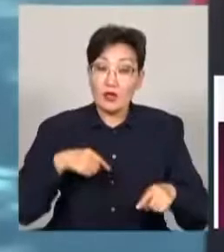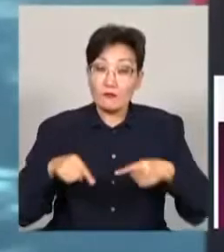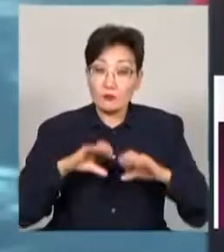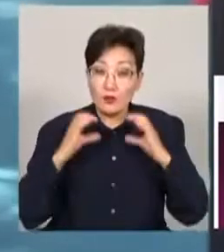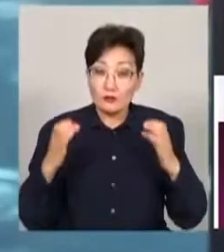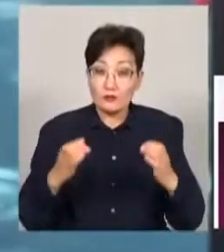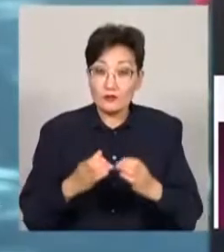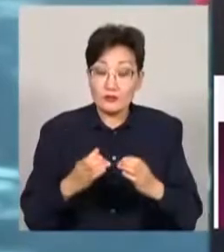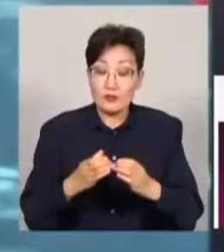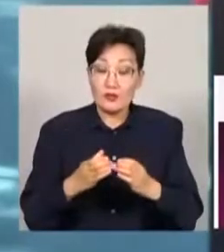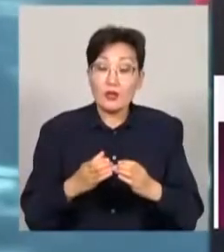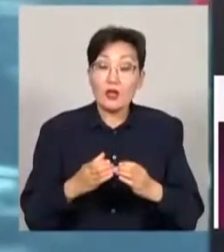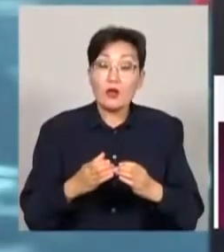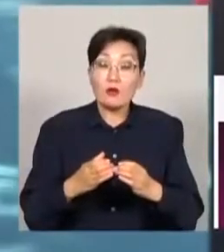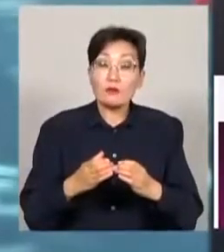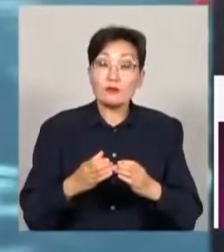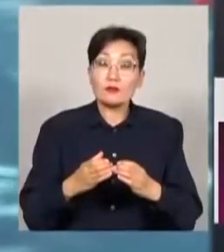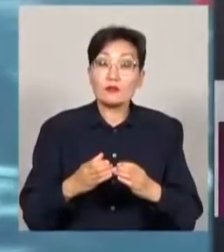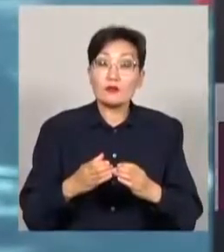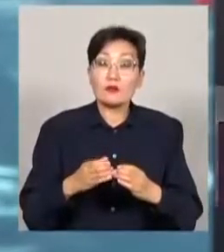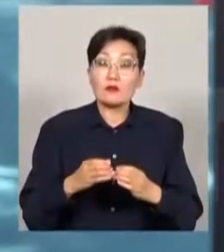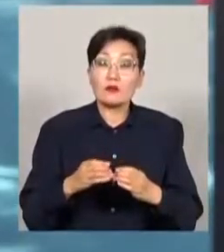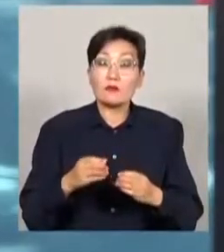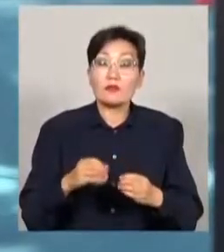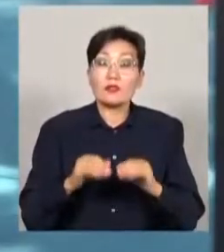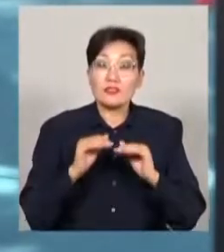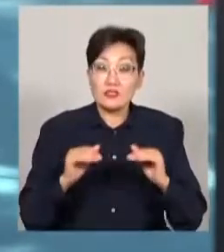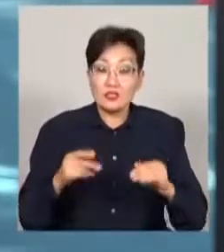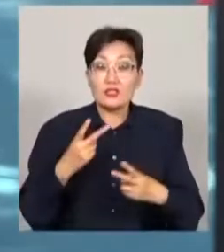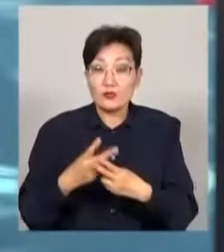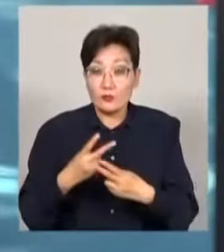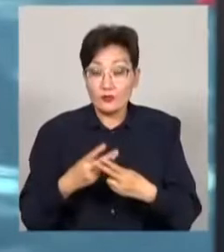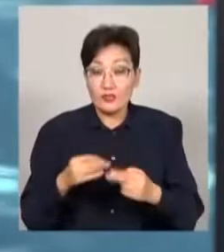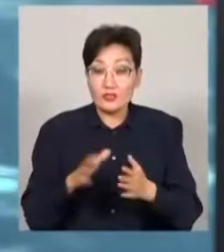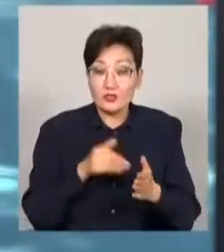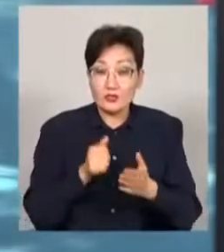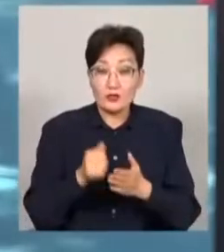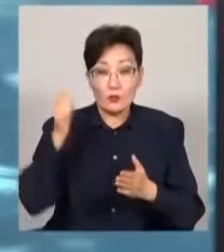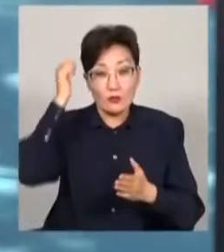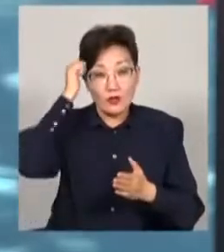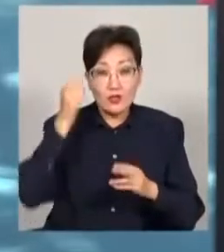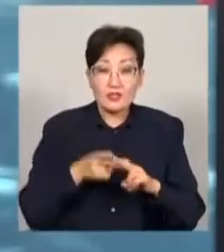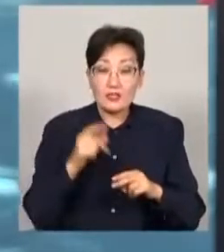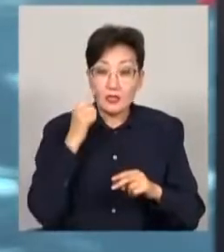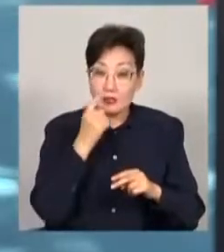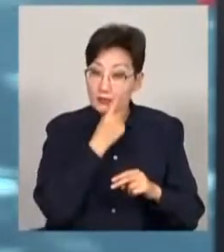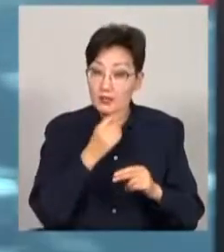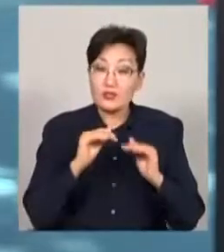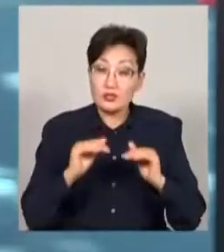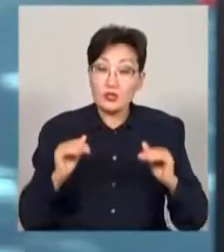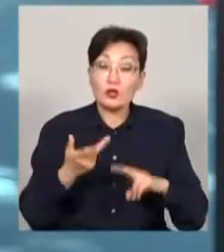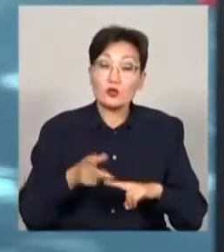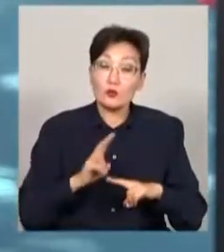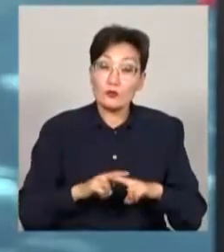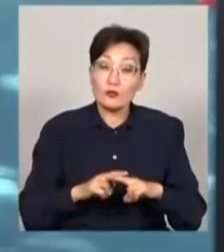поле. Первая благотворительная цель – это футбольное поле в колонии для несовершеннолетних. И я до сих пор помню эти вот глаза этих ребят,